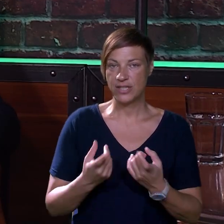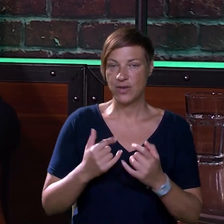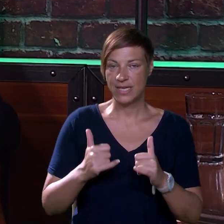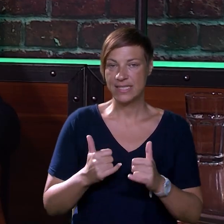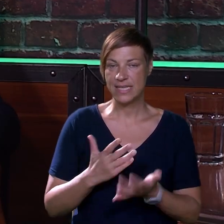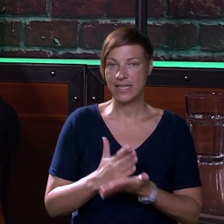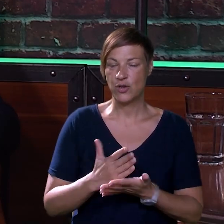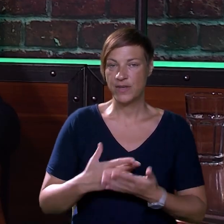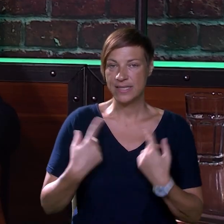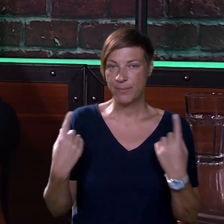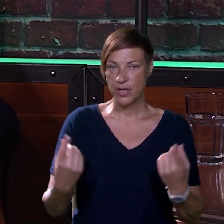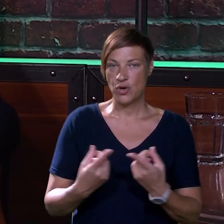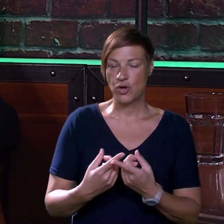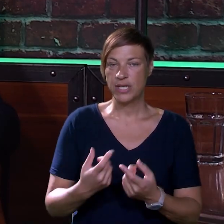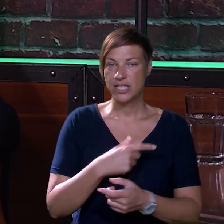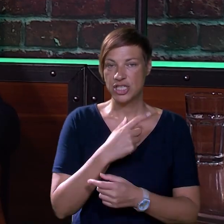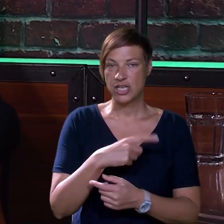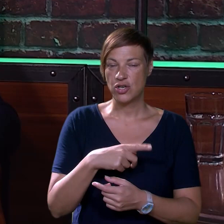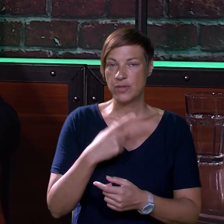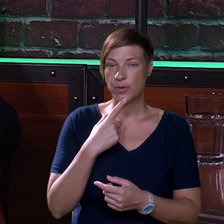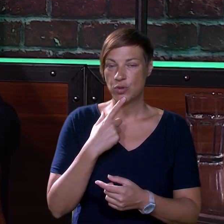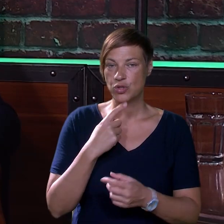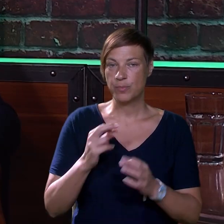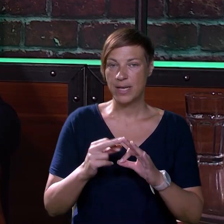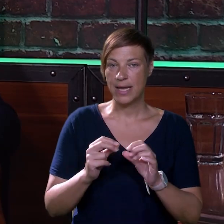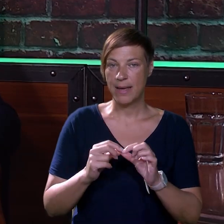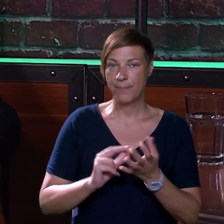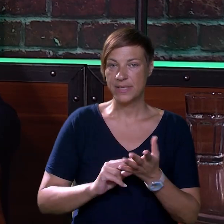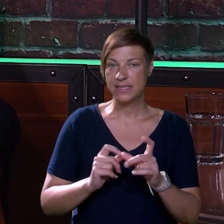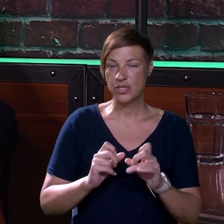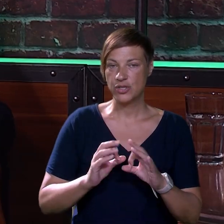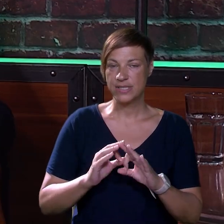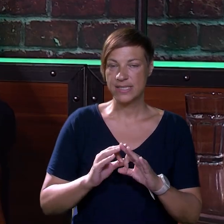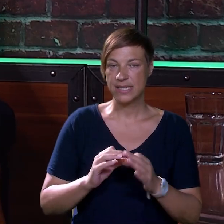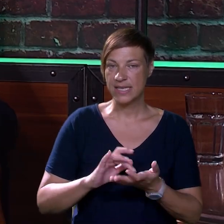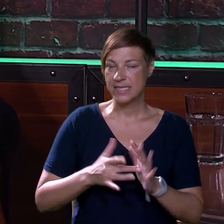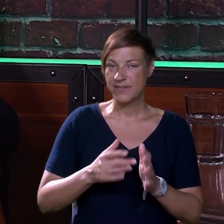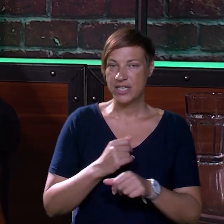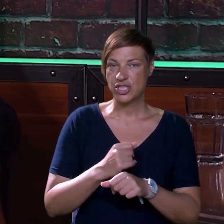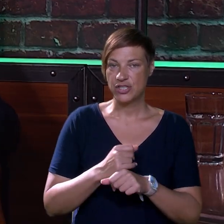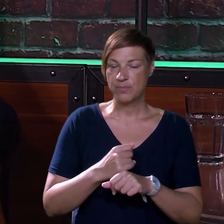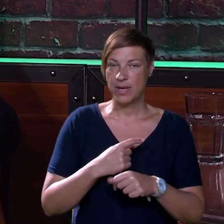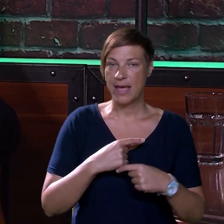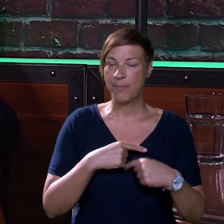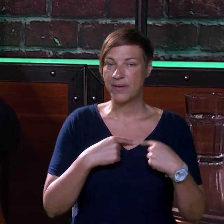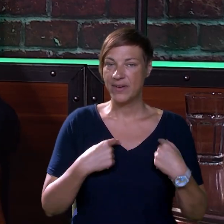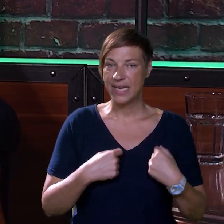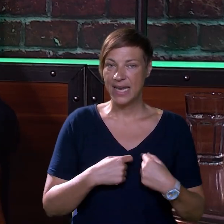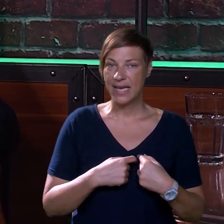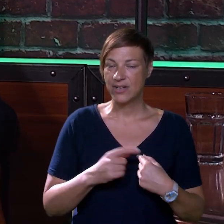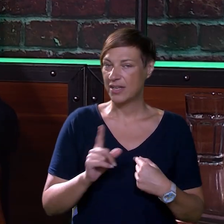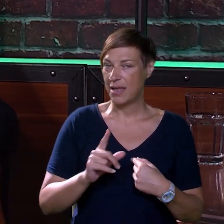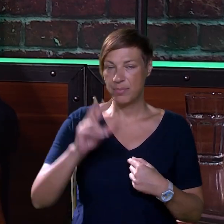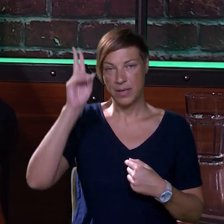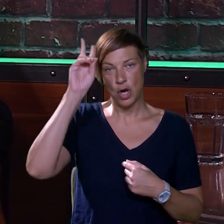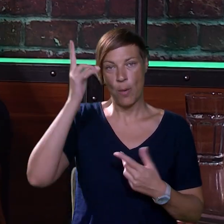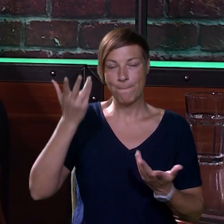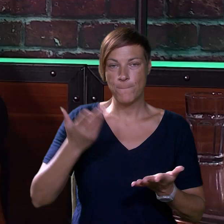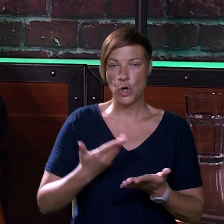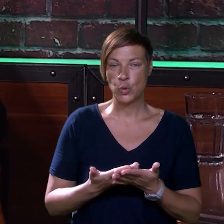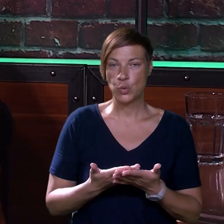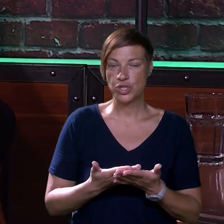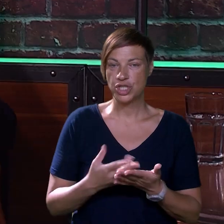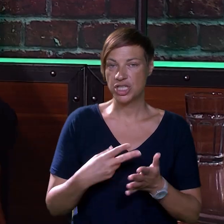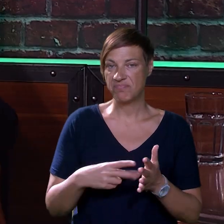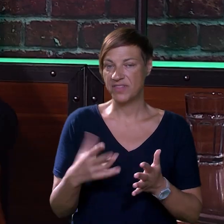sada, uvijek sam bio okružen ljudima, kolegama koji su bili ambiciozni. Znači, sve ovo što smo mi danas napravili na kardiologiji ne bi bilo moguće.